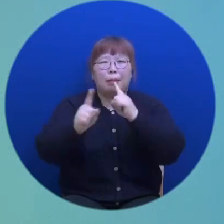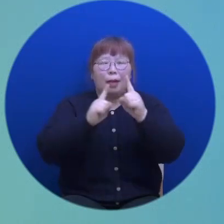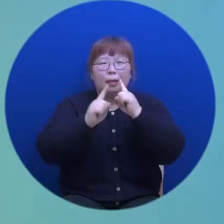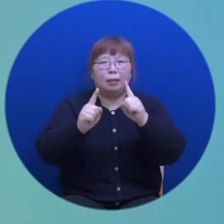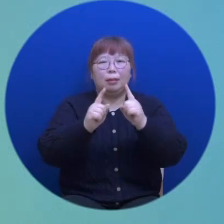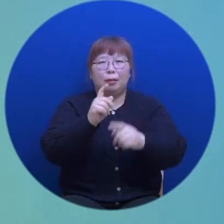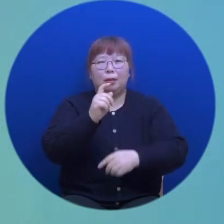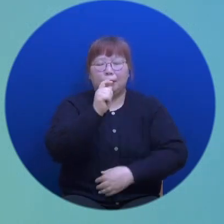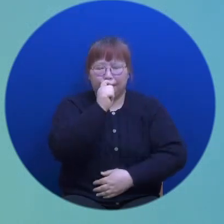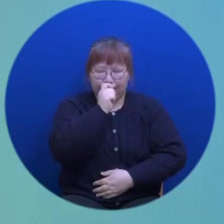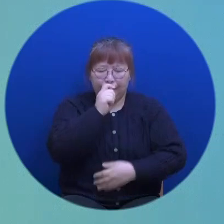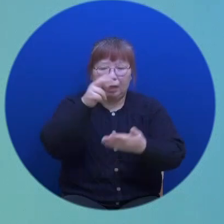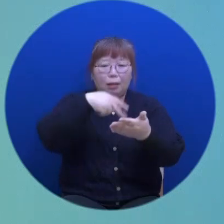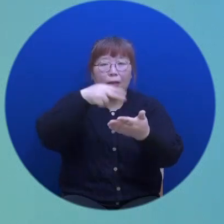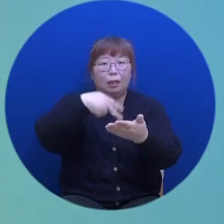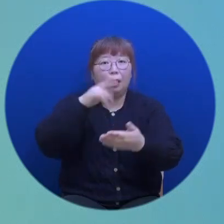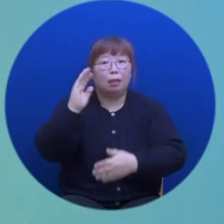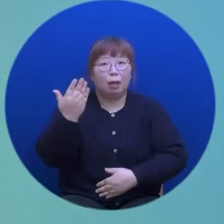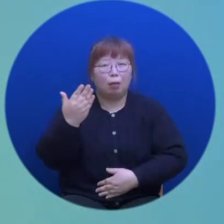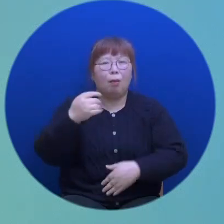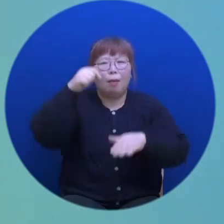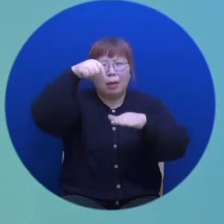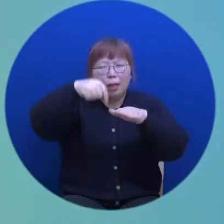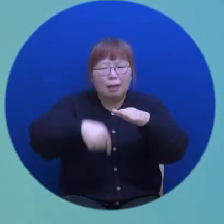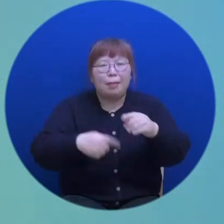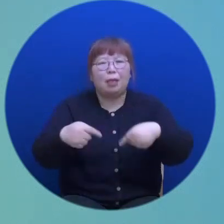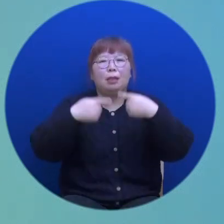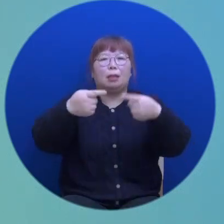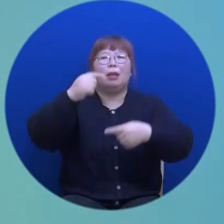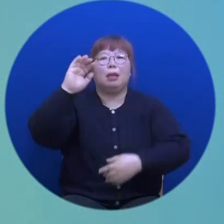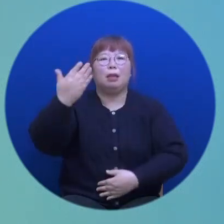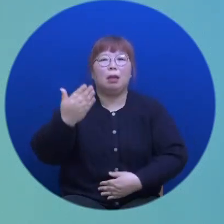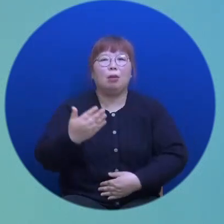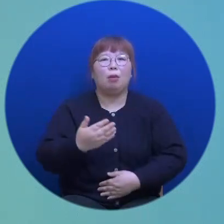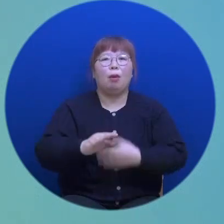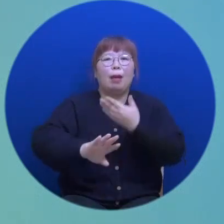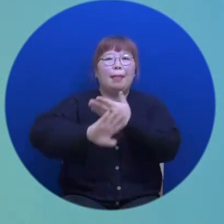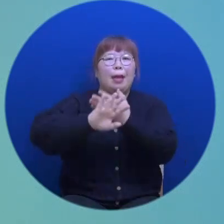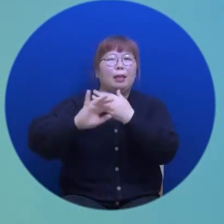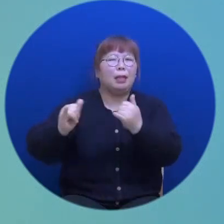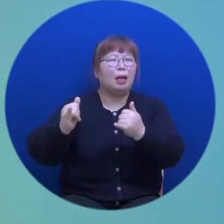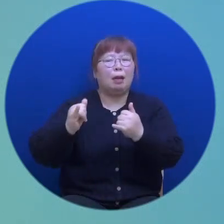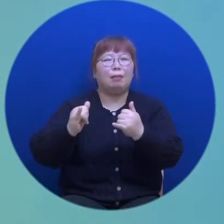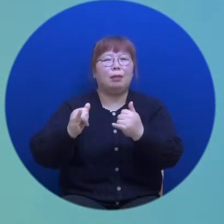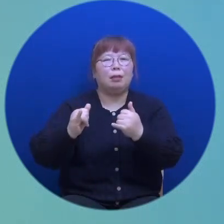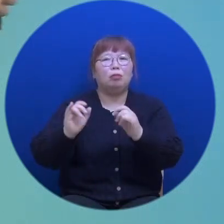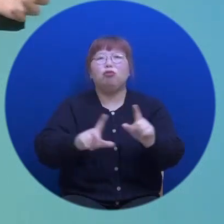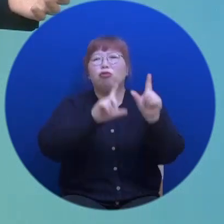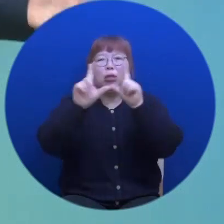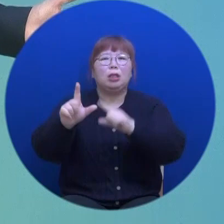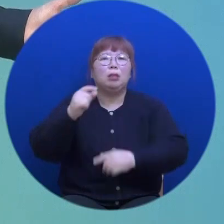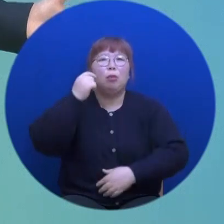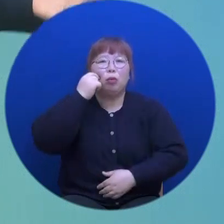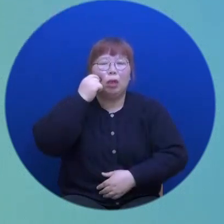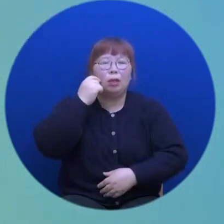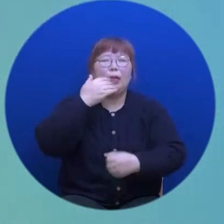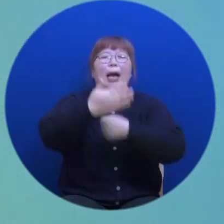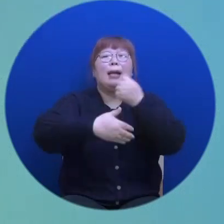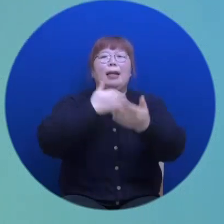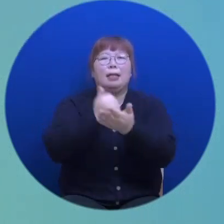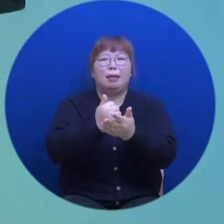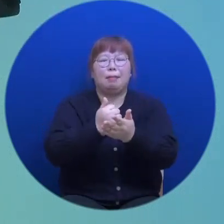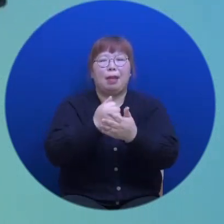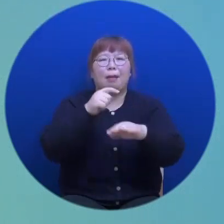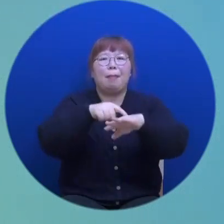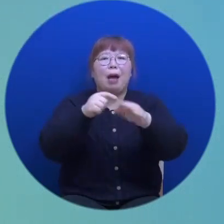되고, 자꾸 그 말씀에 깊이 들어가게 되고, 남들은 누리지 못하는 하나님의 마음을 그